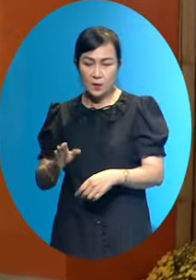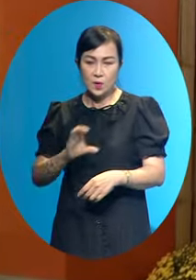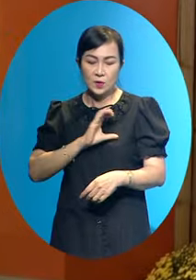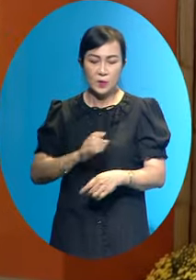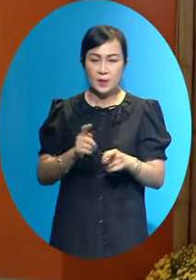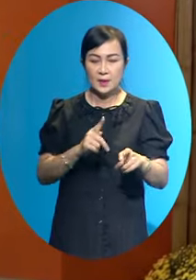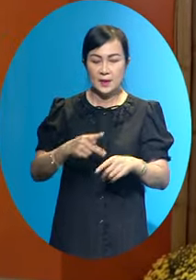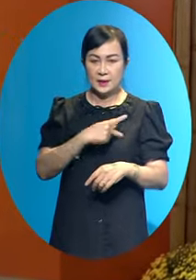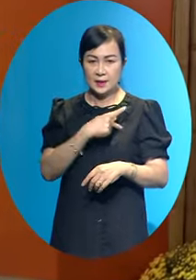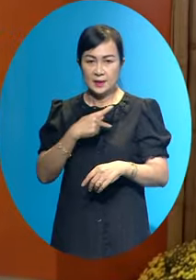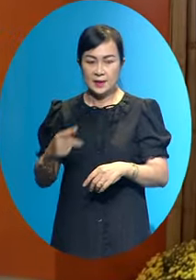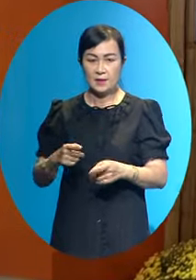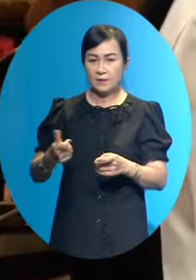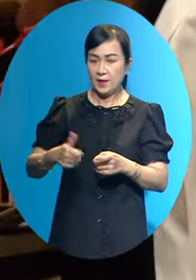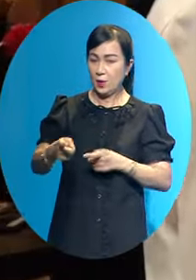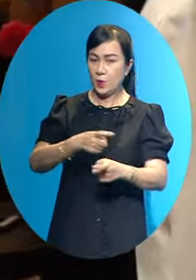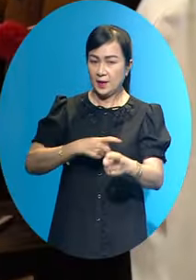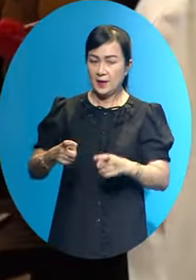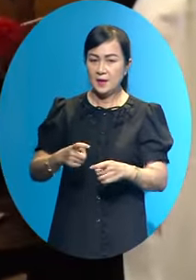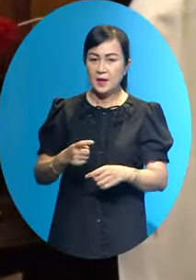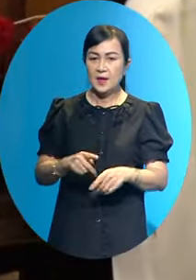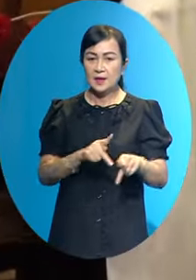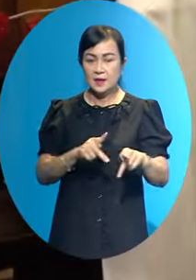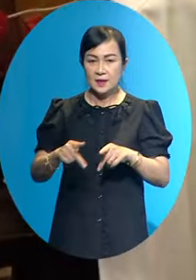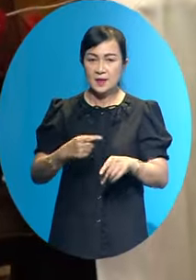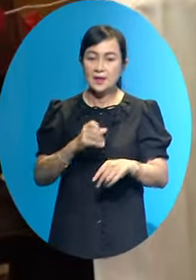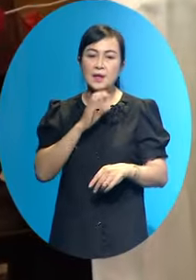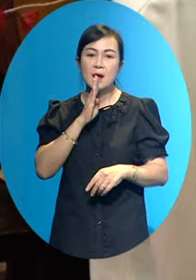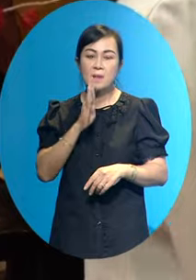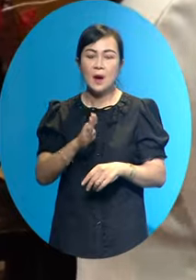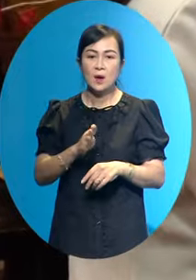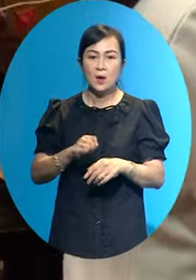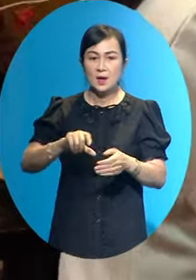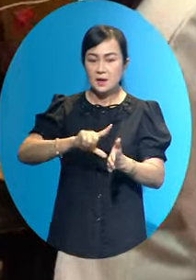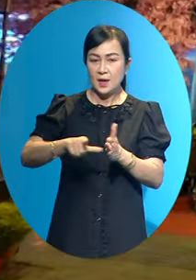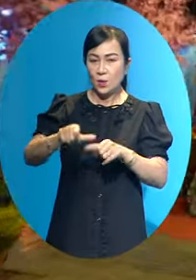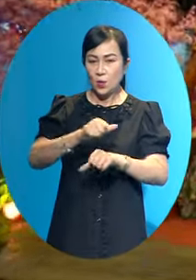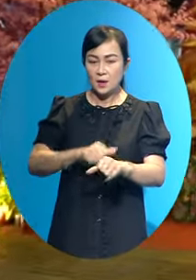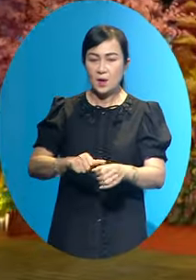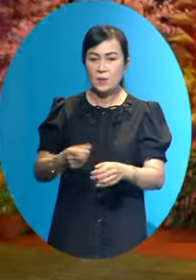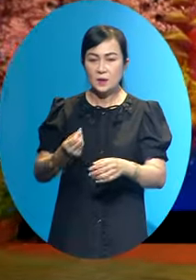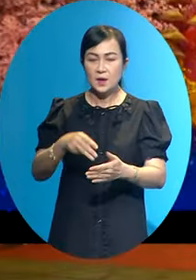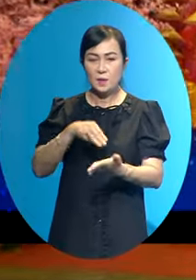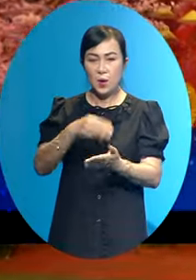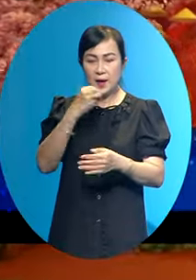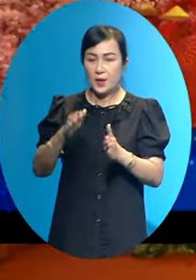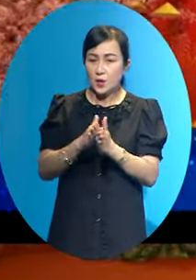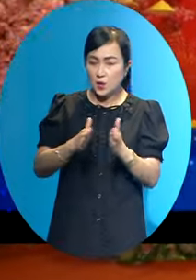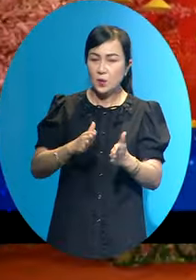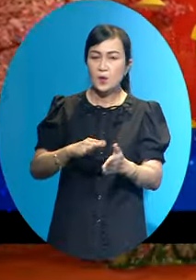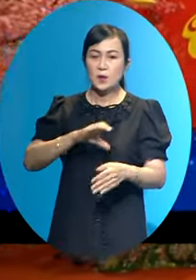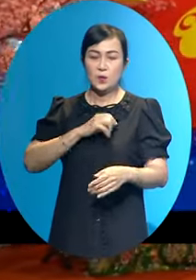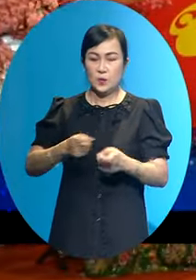doanh và thực khách. Người kinh doanh sẽ khai báo các thông tin hoạt động, địa chỉ, thực đơn, giá cả món ăn. Chính quyền căn cứ vào đó để quản